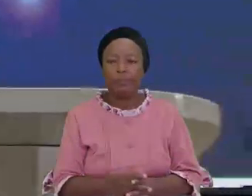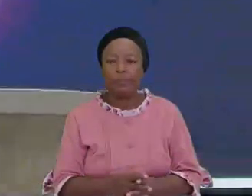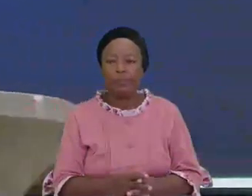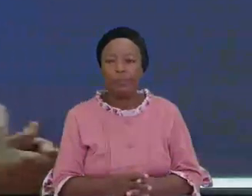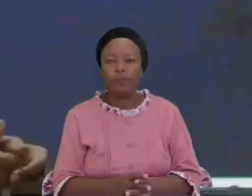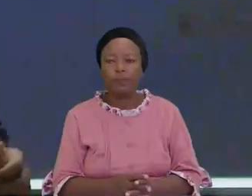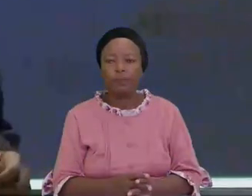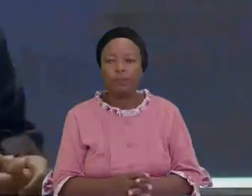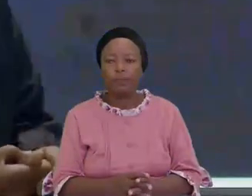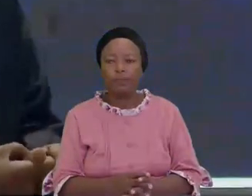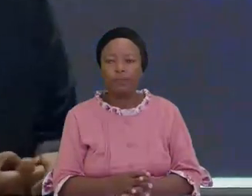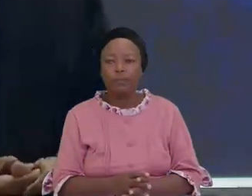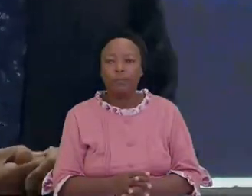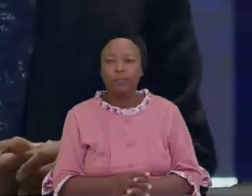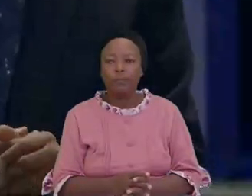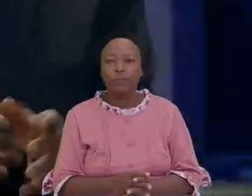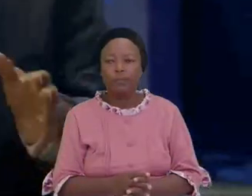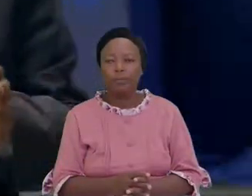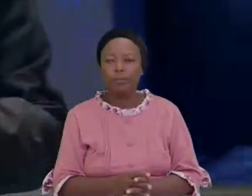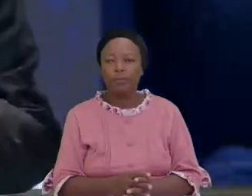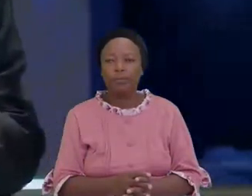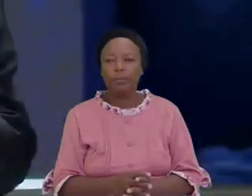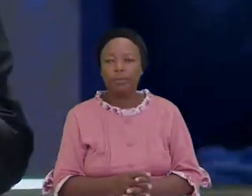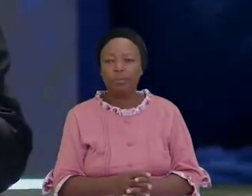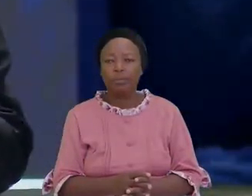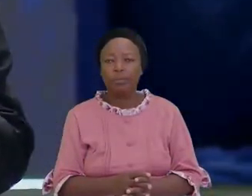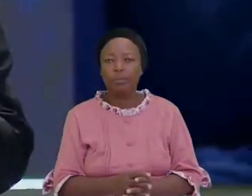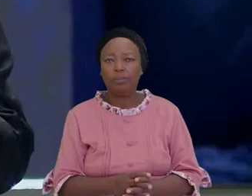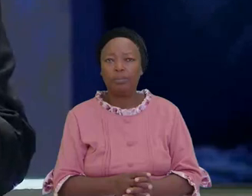sa puissance dominante dans ta vie.